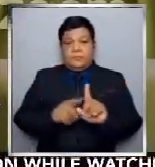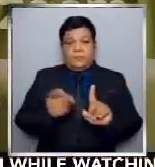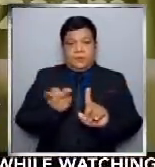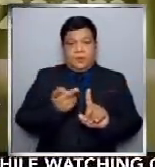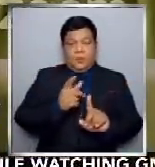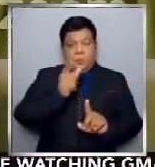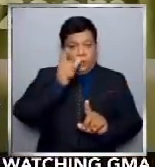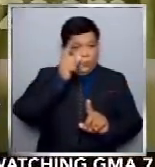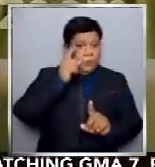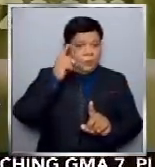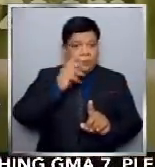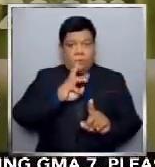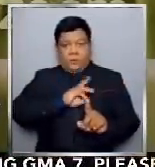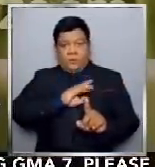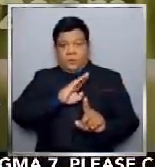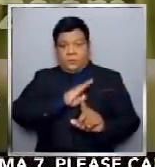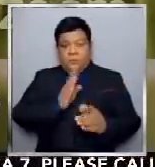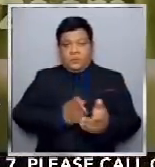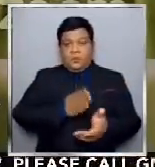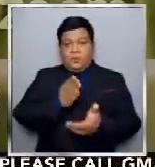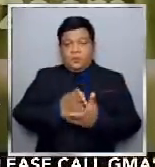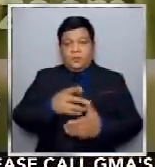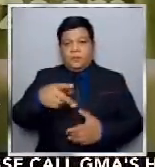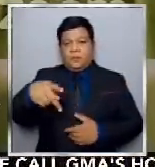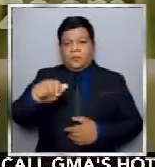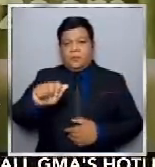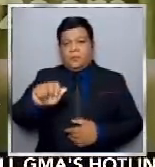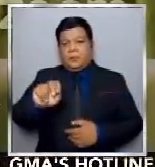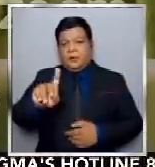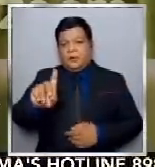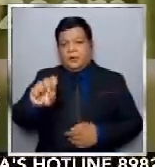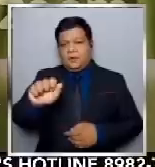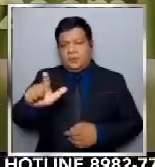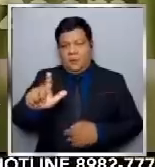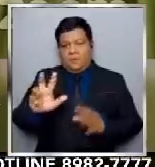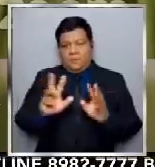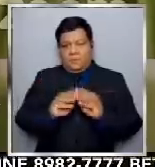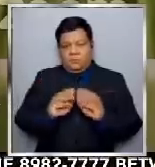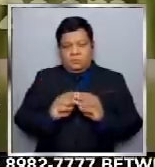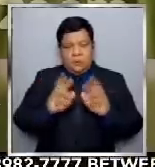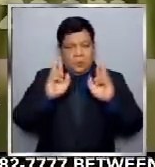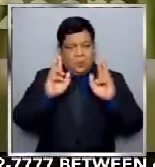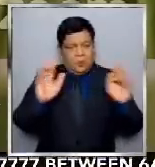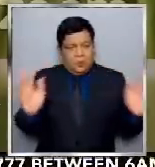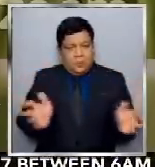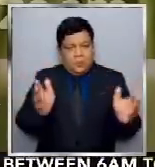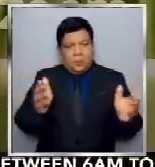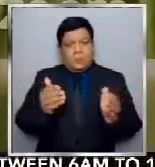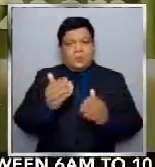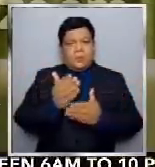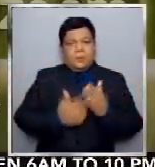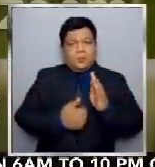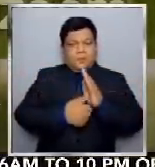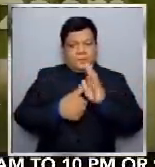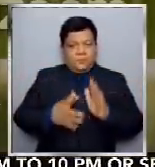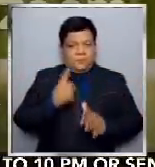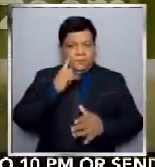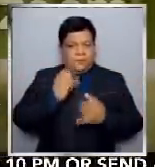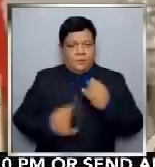Walden Bello dumalo sa Pandesal Forum. Maasa raw silang may maihikayat pa silang botante sa huling araw ng kampanya.